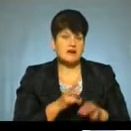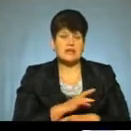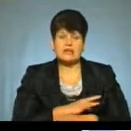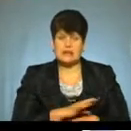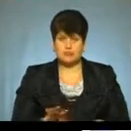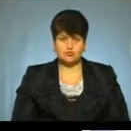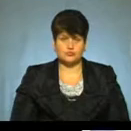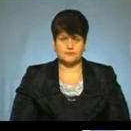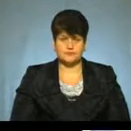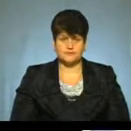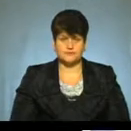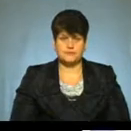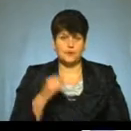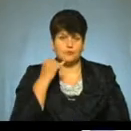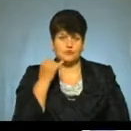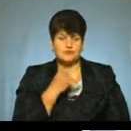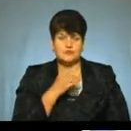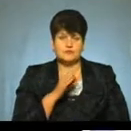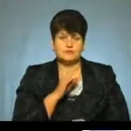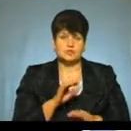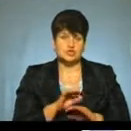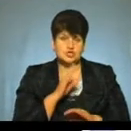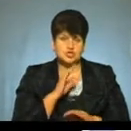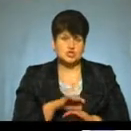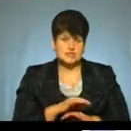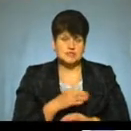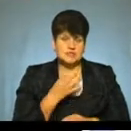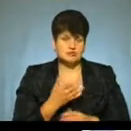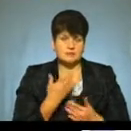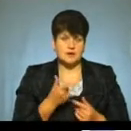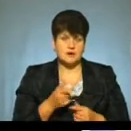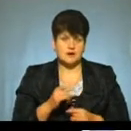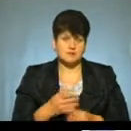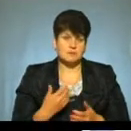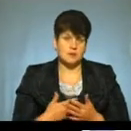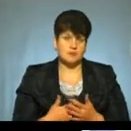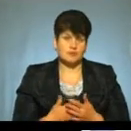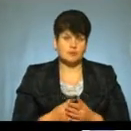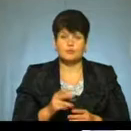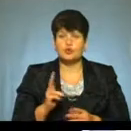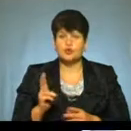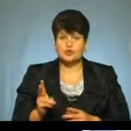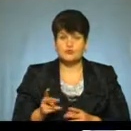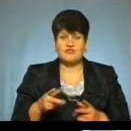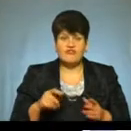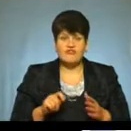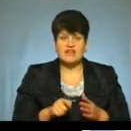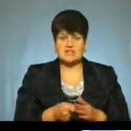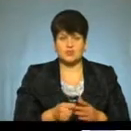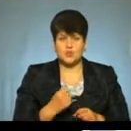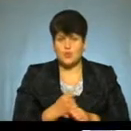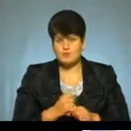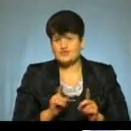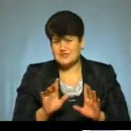було. В обід подзвонив до жінки, сказала, що нема газу. Я сказав, що, мабуть, може хтось якусь різку робить, може щось